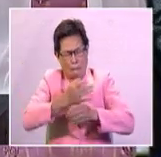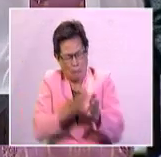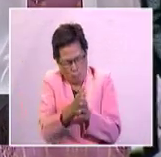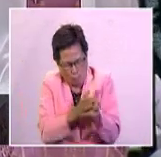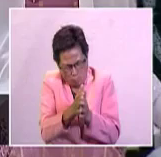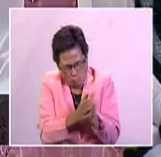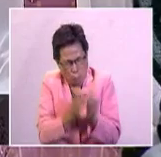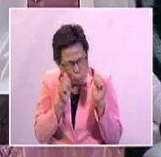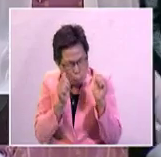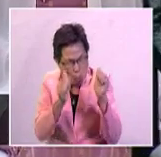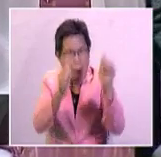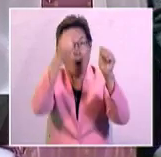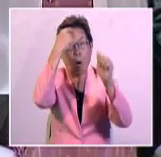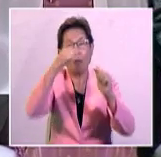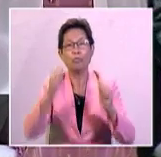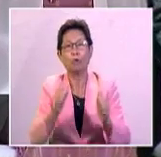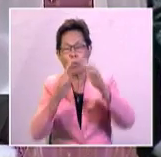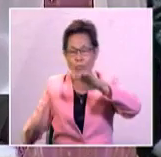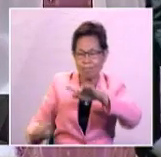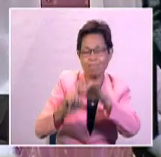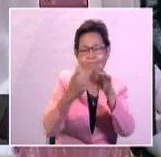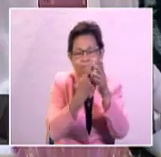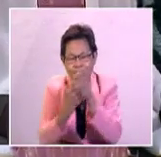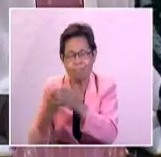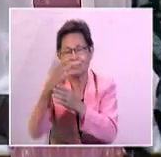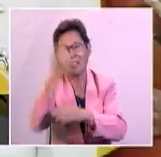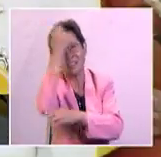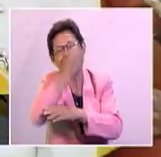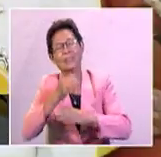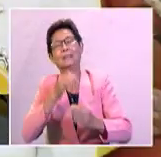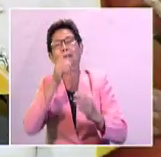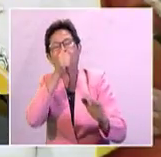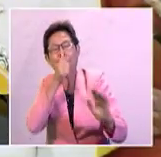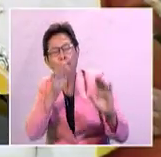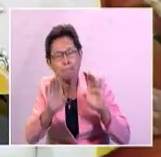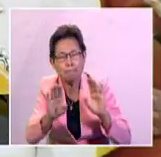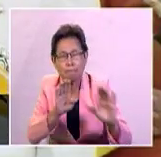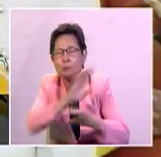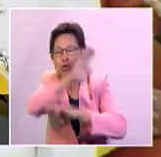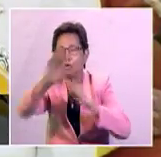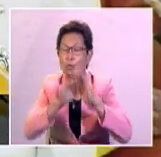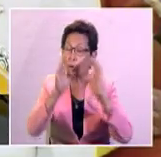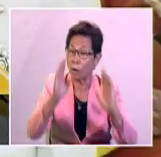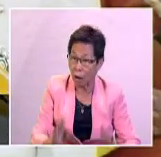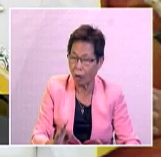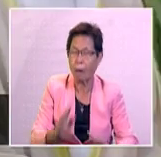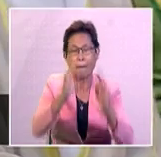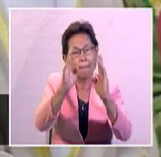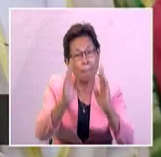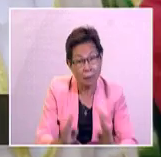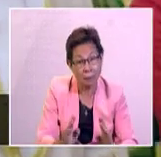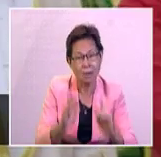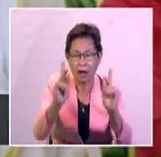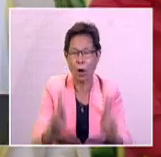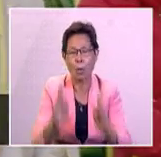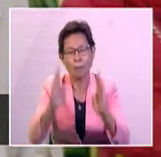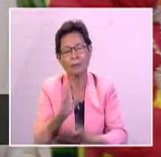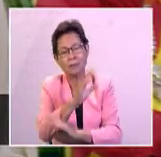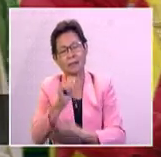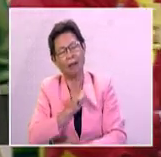sedaya mungkin untuk mewujudkan perpaduan dan sikap toleransi di antara semua kaum, bangsa dan agama.